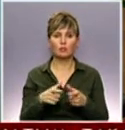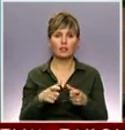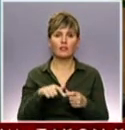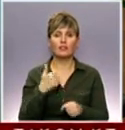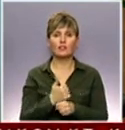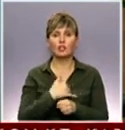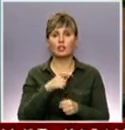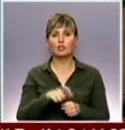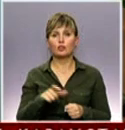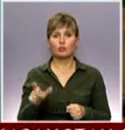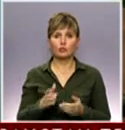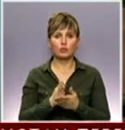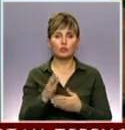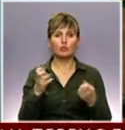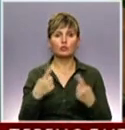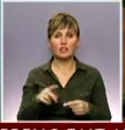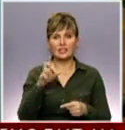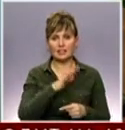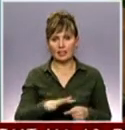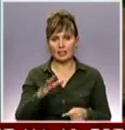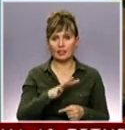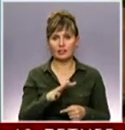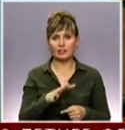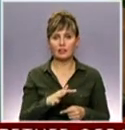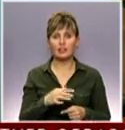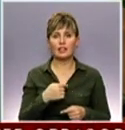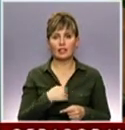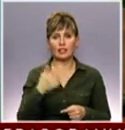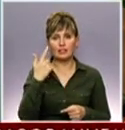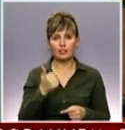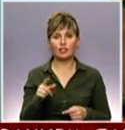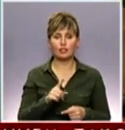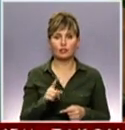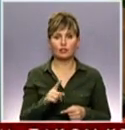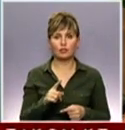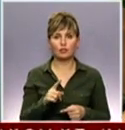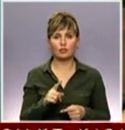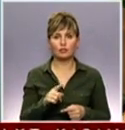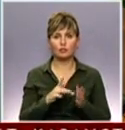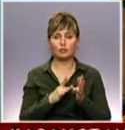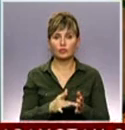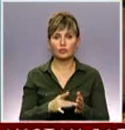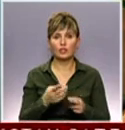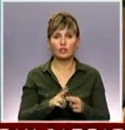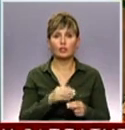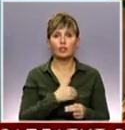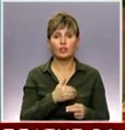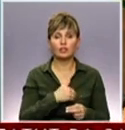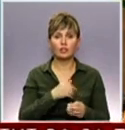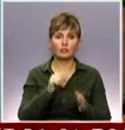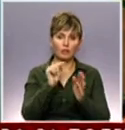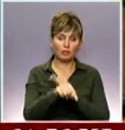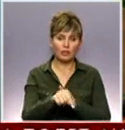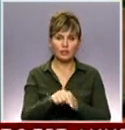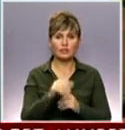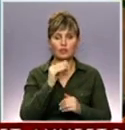люди переориентировались на другие страны. То есть я знаю, что те туристы, которые хотят попасть в Египет, то есть у